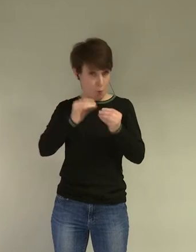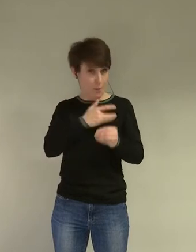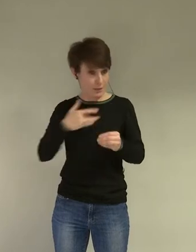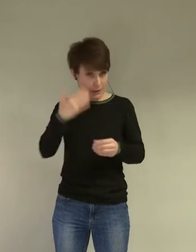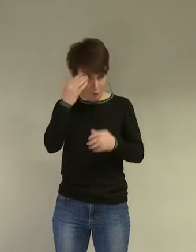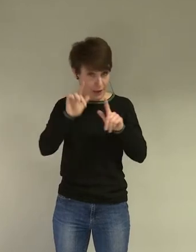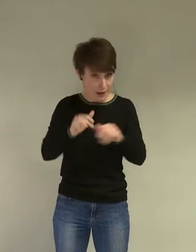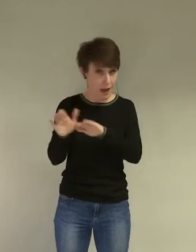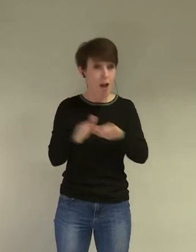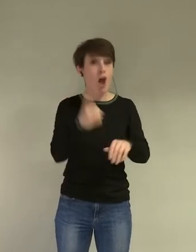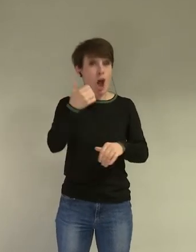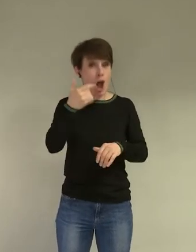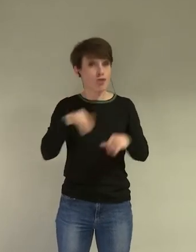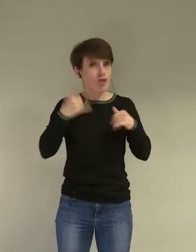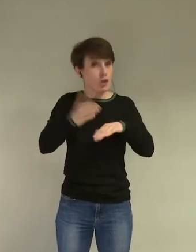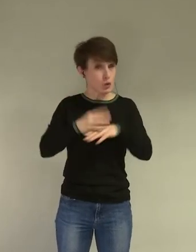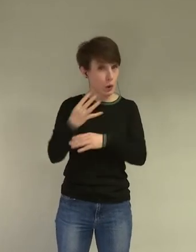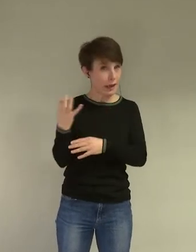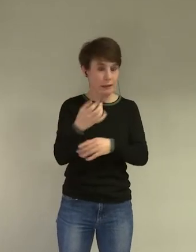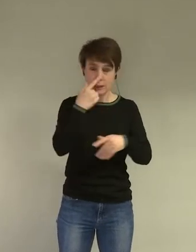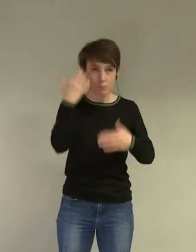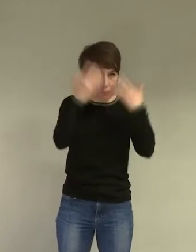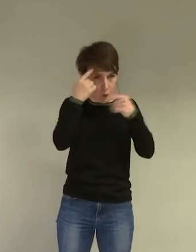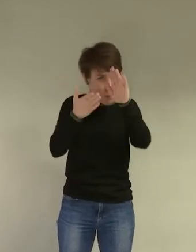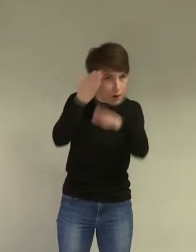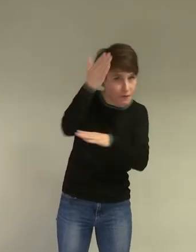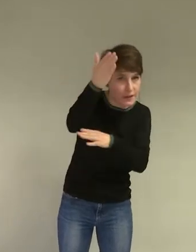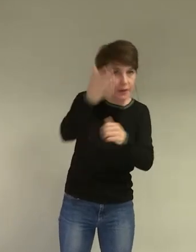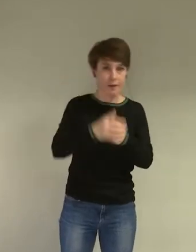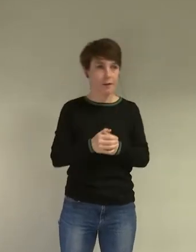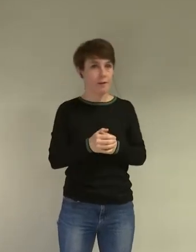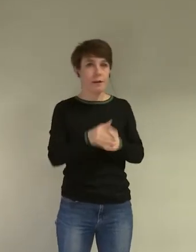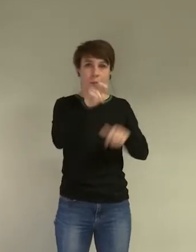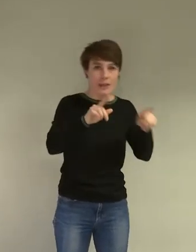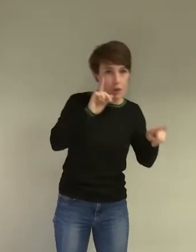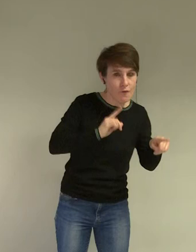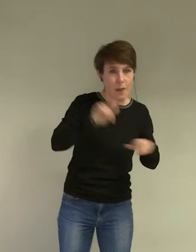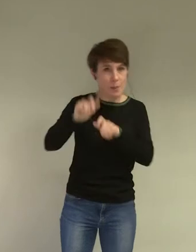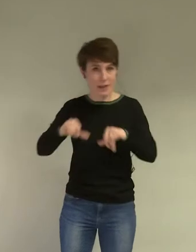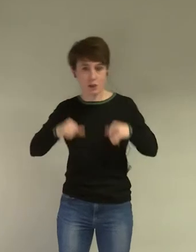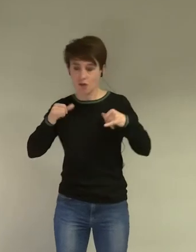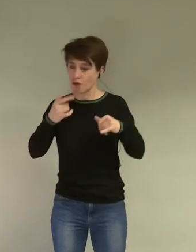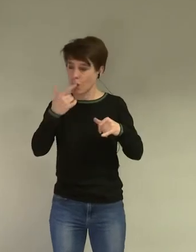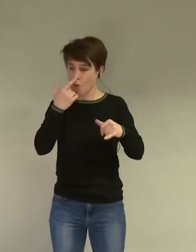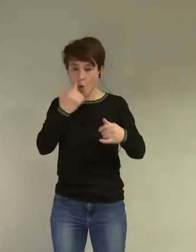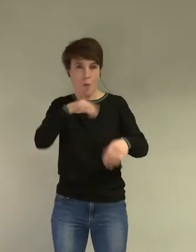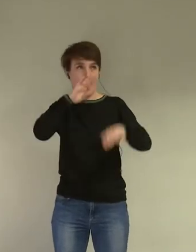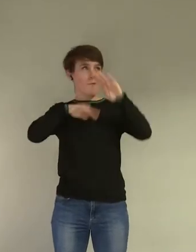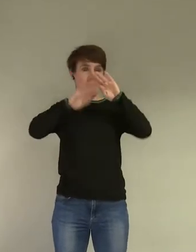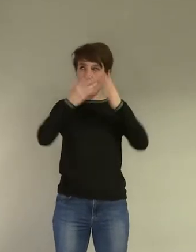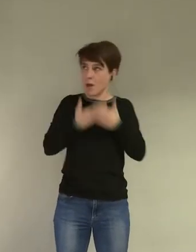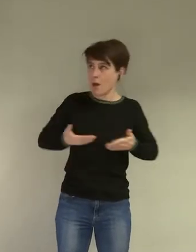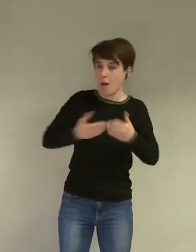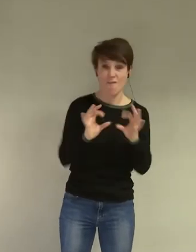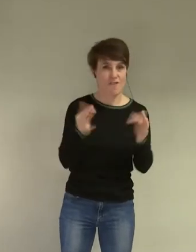les femmes les jeunes c'étaient ceux qui sont aux marges sont aux avant-postes des fragilités et lors des confirmands et des restrictions